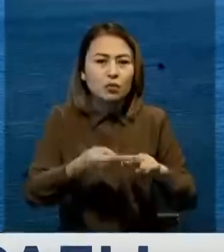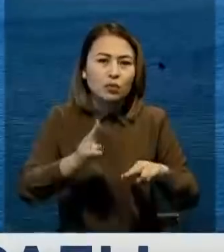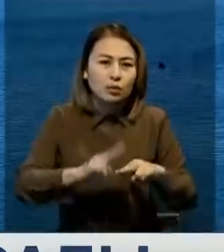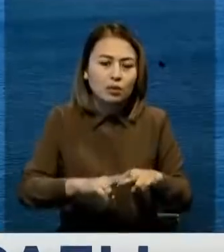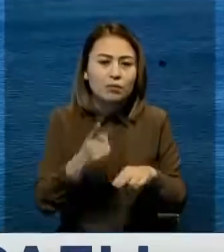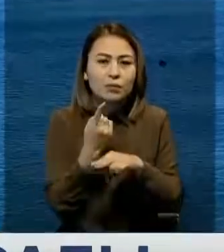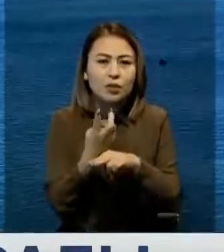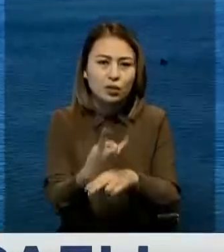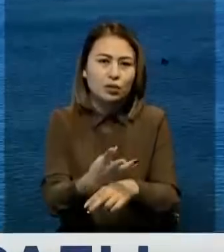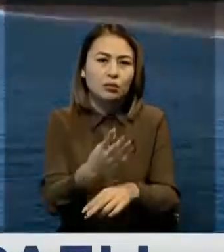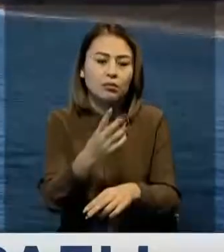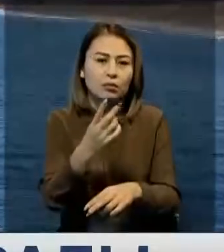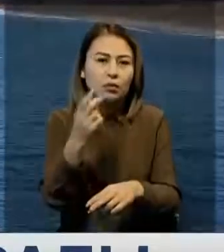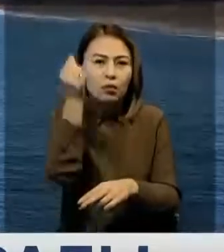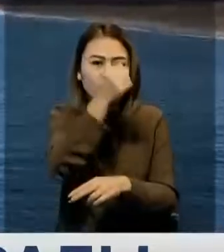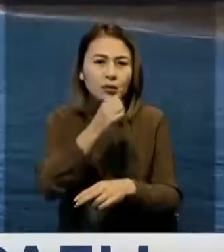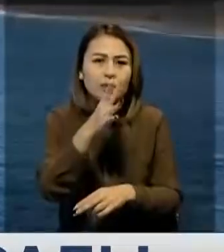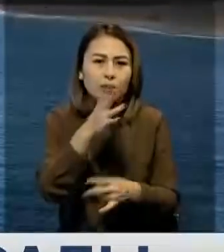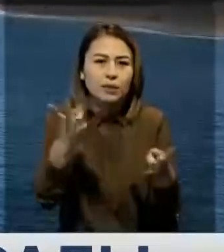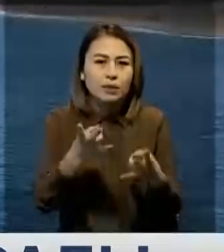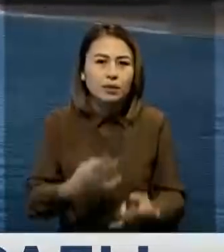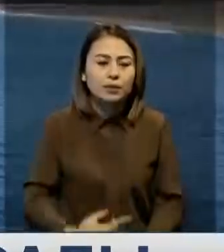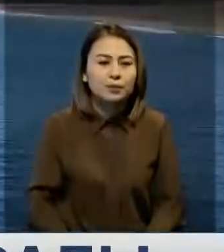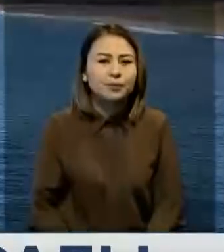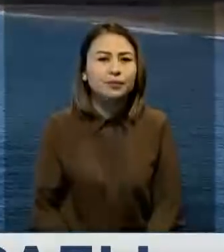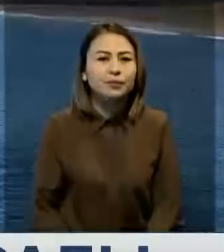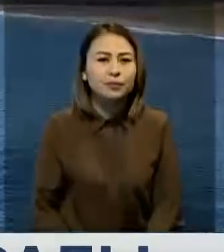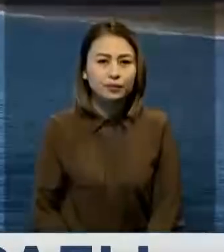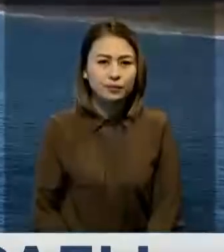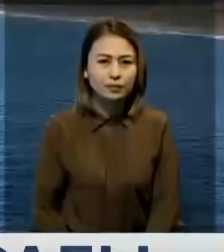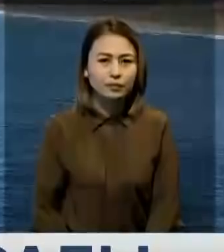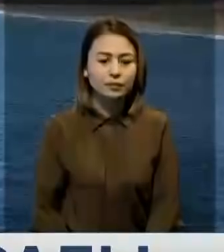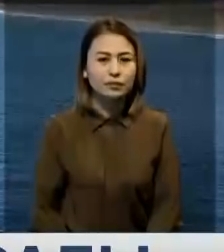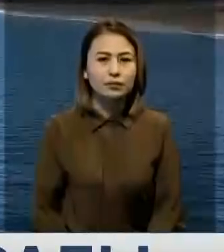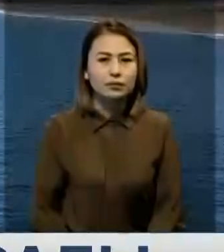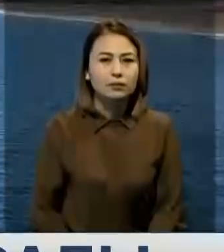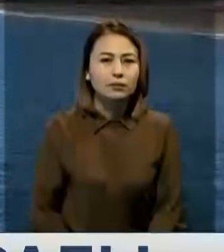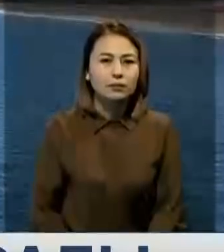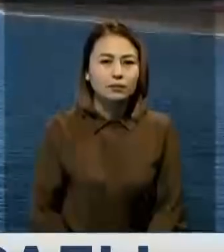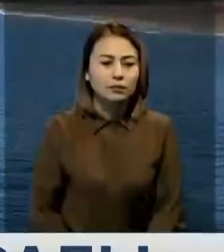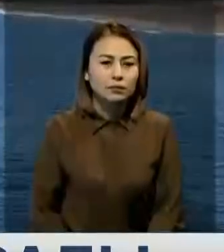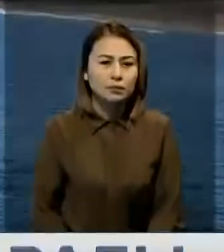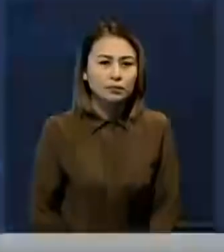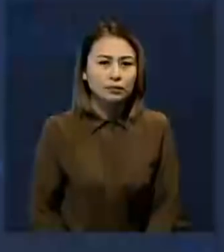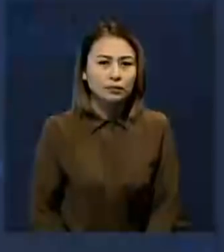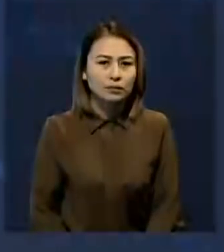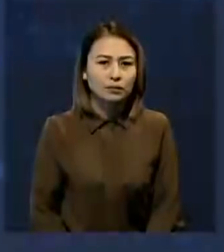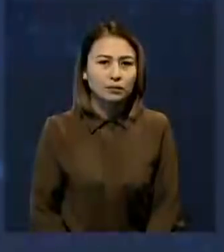үшін бір емес, бірнеше жылға жетті дейді мамандар. Ғани Мұқашұлы, Бақыт Чермашев, Хабар 24, Қырғызстан, Бішкек.